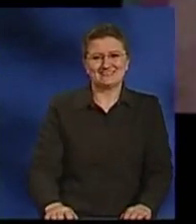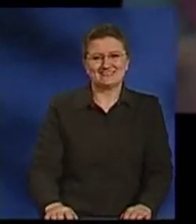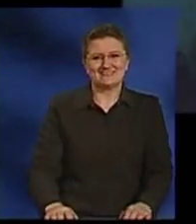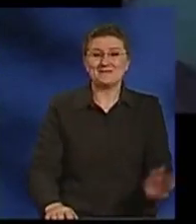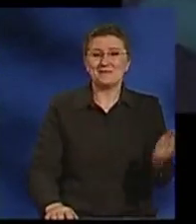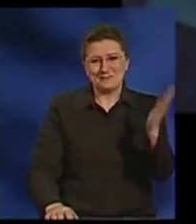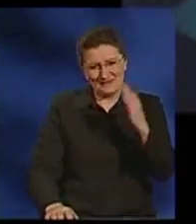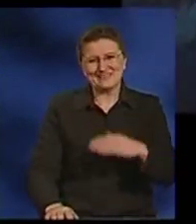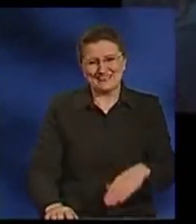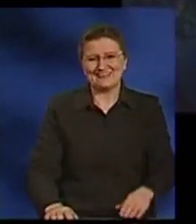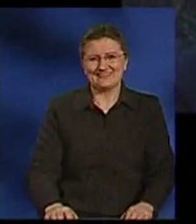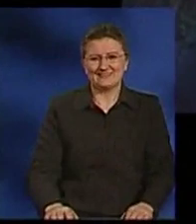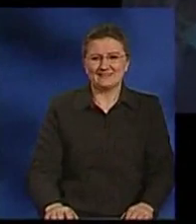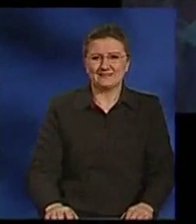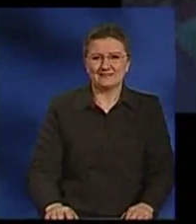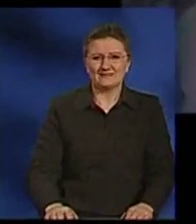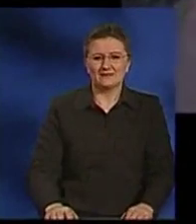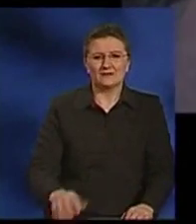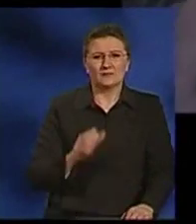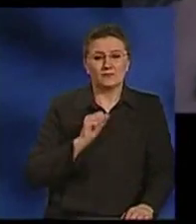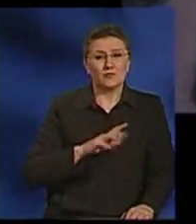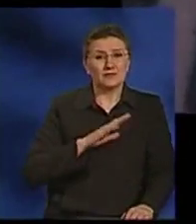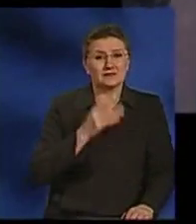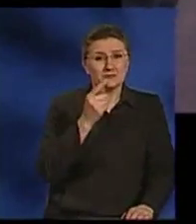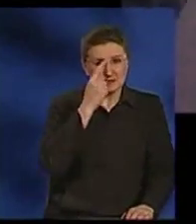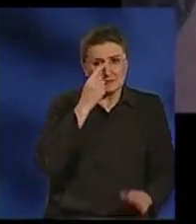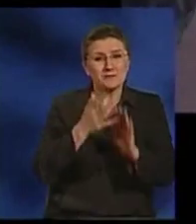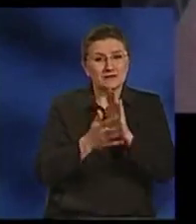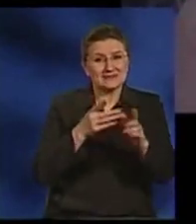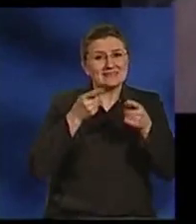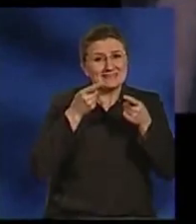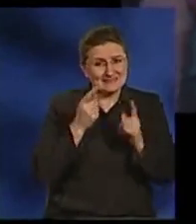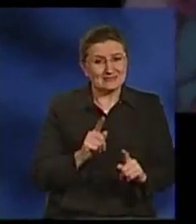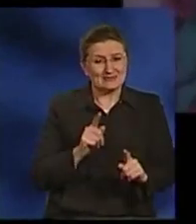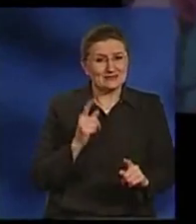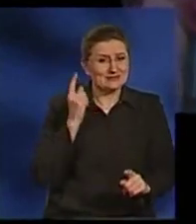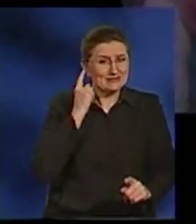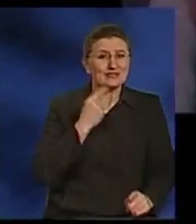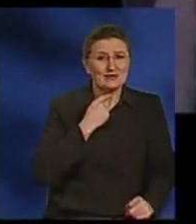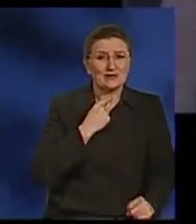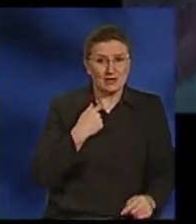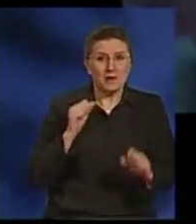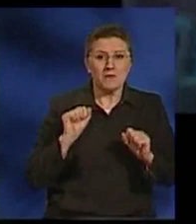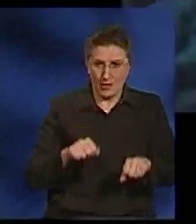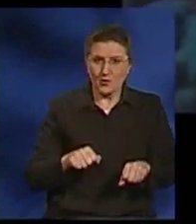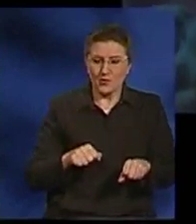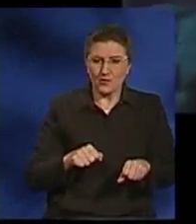Пошли! Может, Гарбо Ты сумеешь познать истину? Да, я смогу